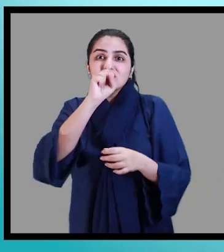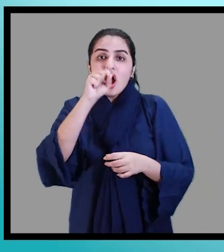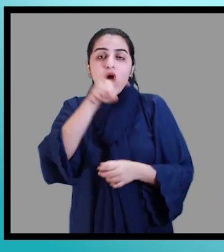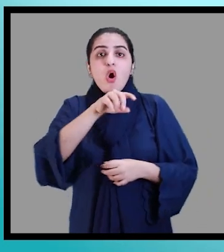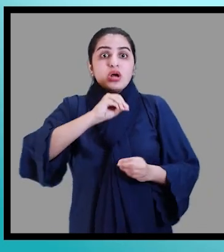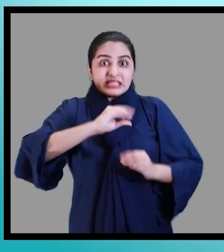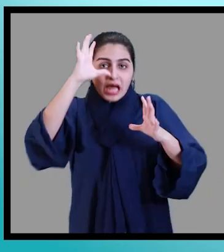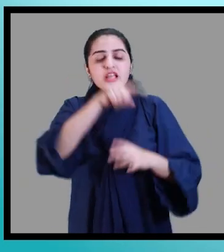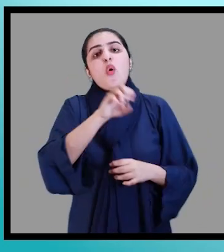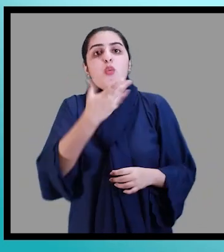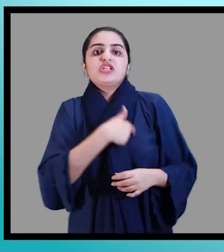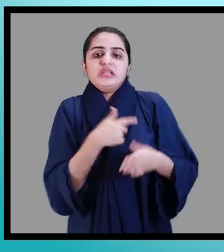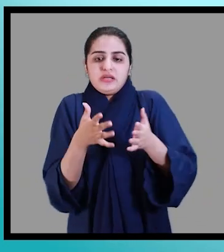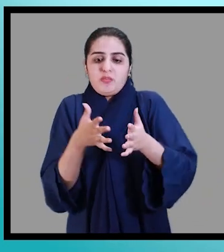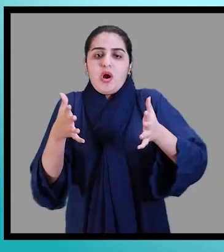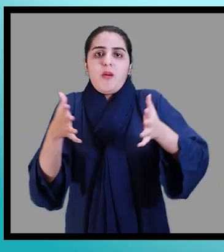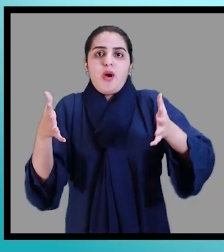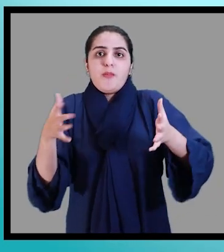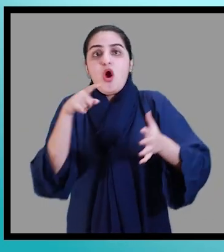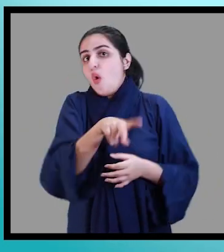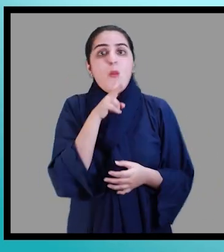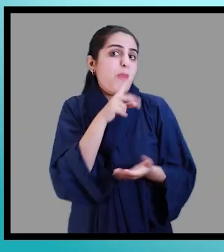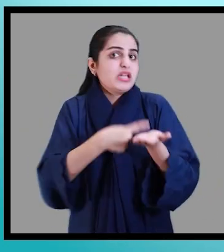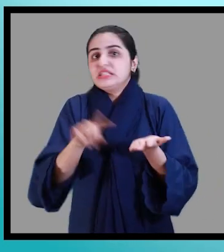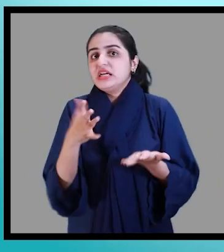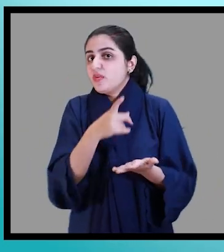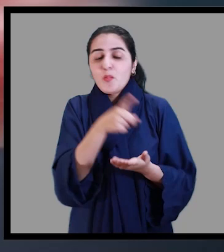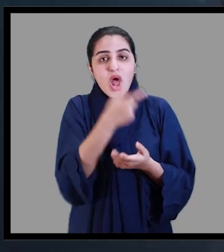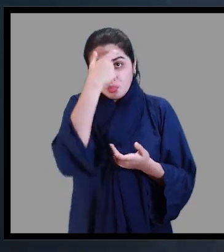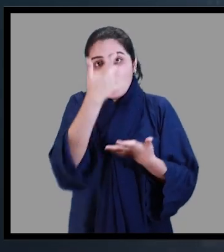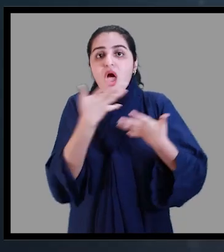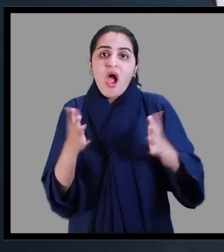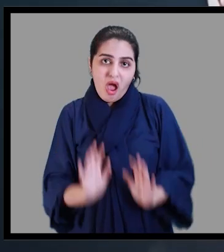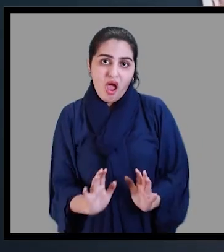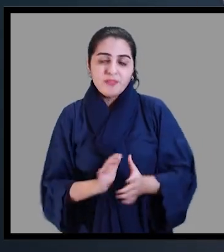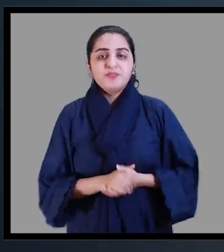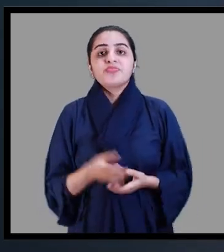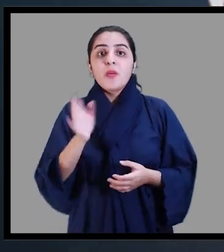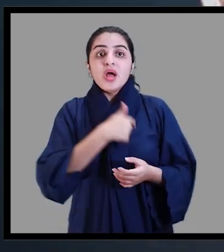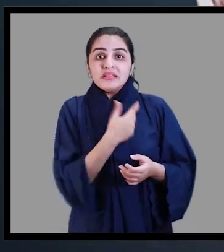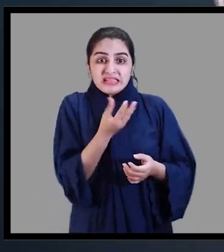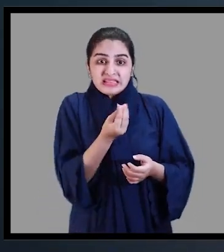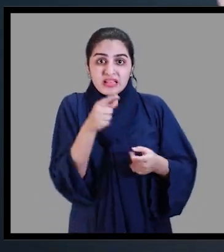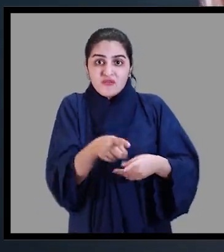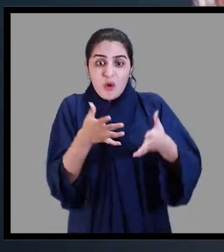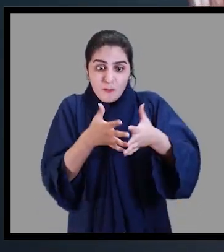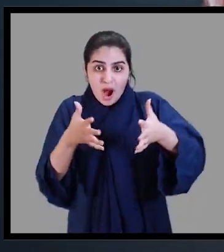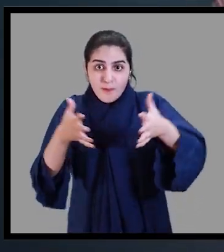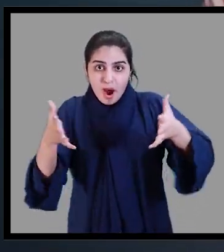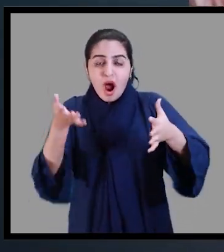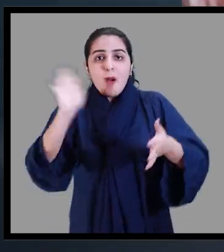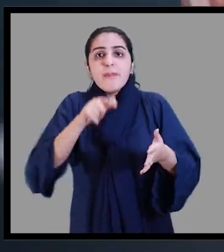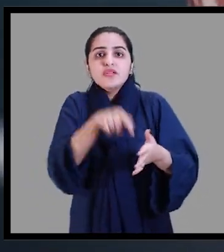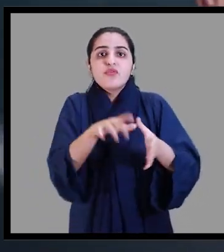इजाफा पैदा करता है। लेकिन ये कोई अच्छी बात नहीं है। जब दिल के मसल्स के साइज में इजाफा होता है तो उनके कॉन्ट्रैक्ट करने की यानी सिकुड़ने की